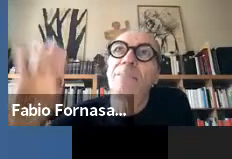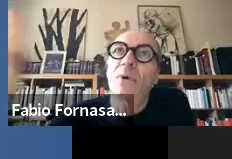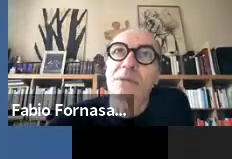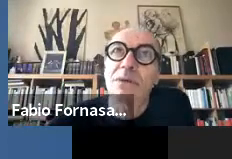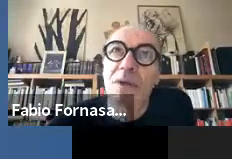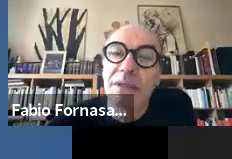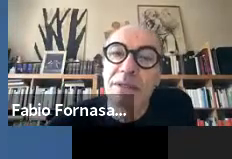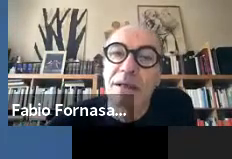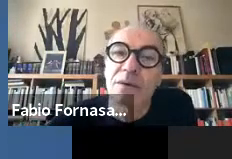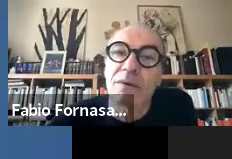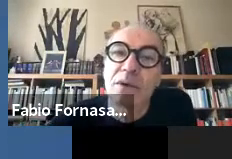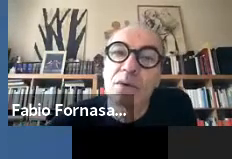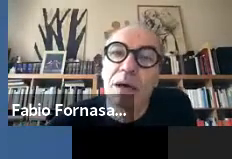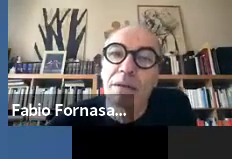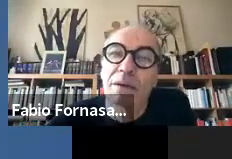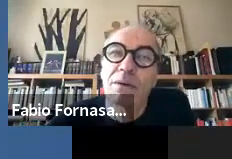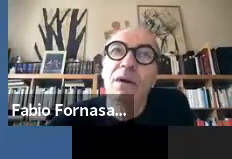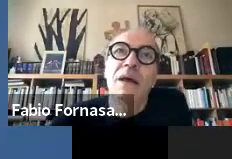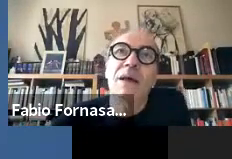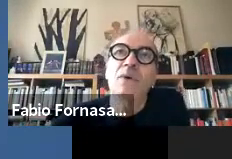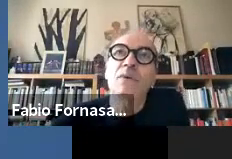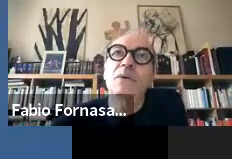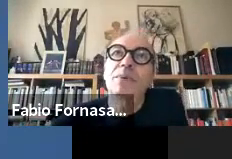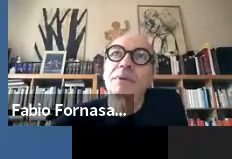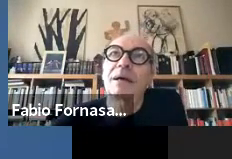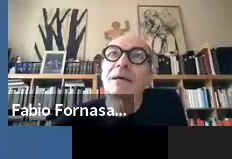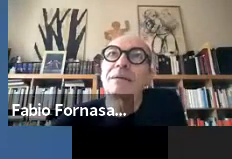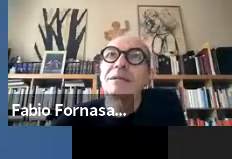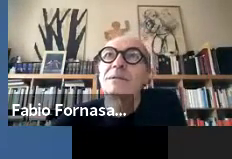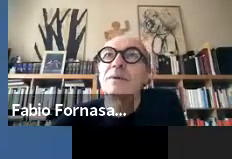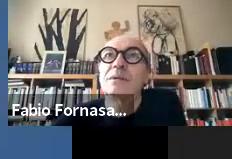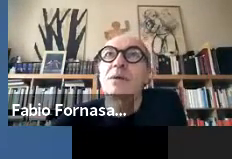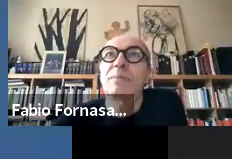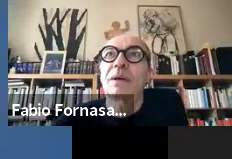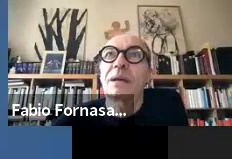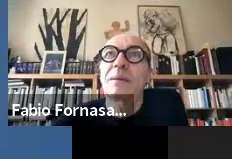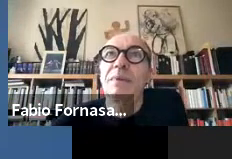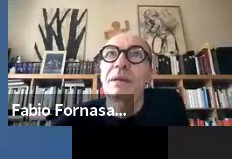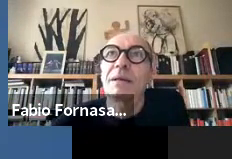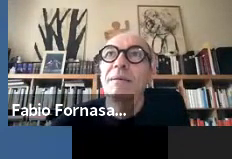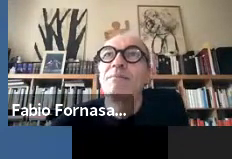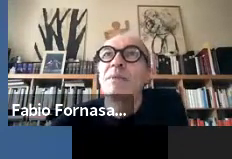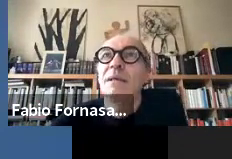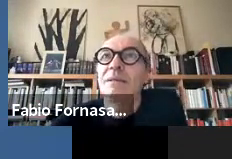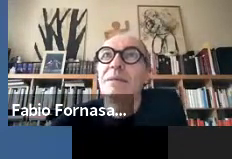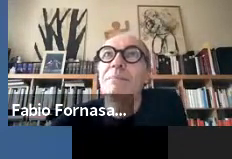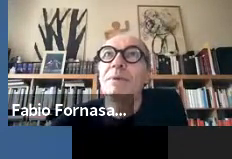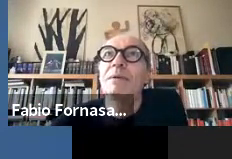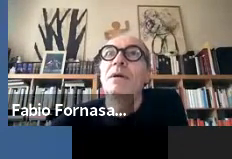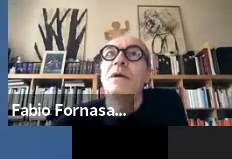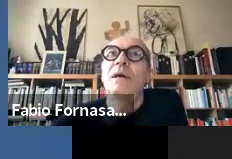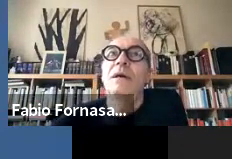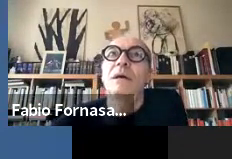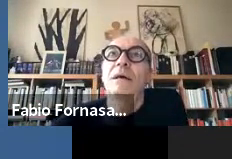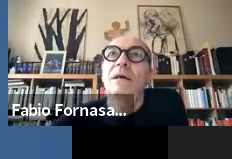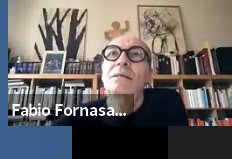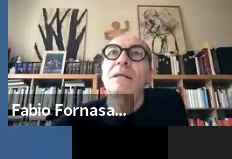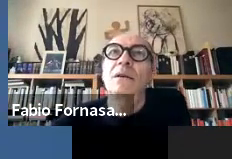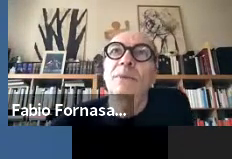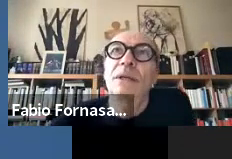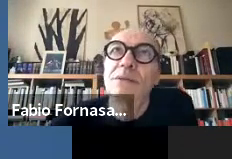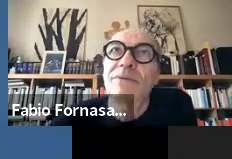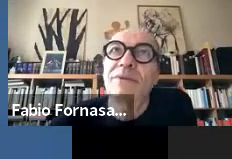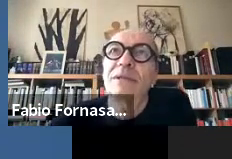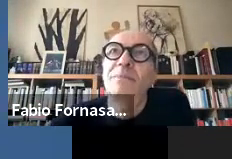vedenti si posano all'interno del quadro. È molto importante questo per capire i tempi,